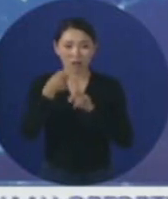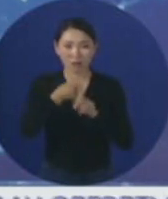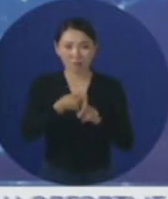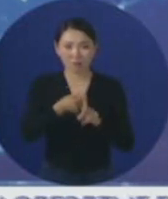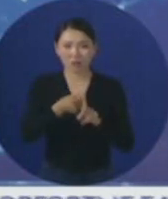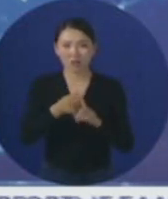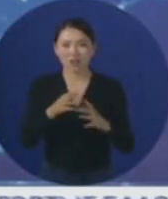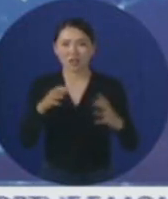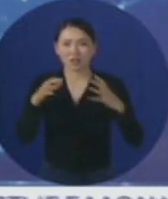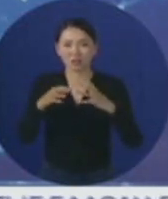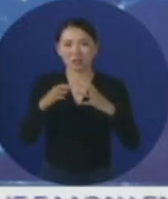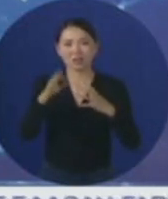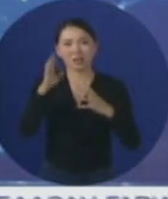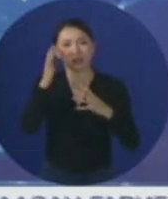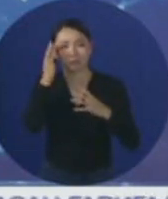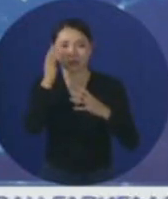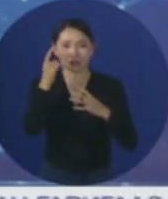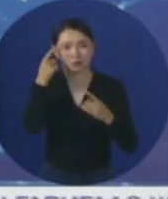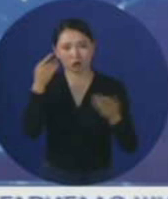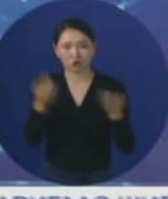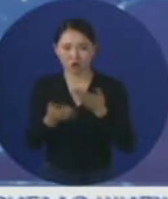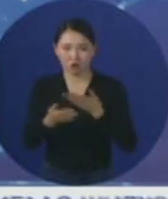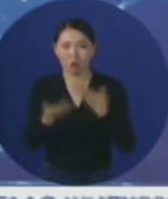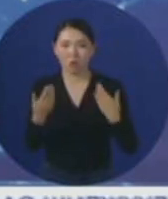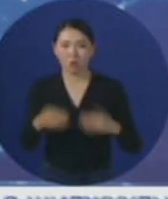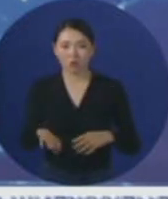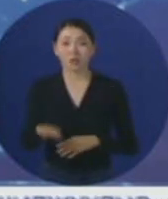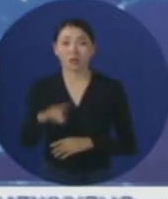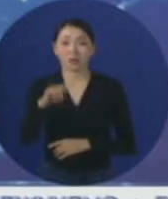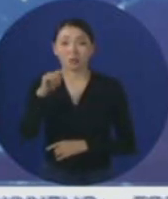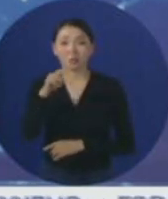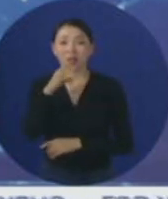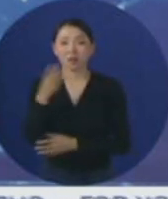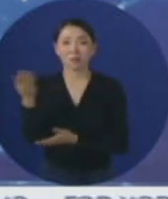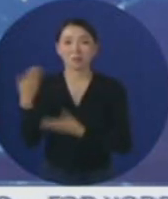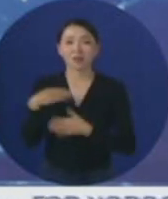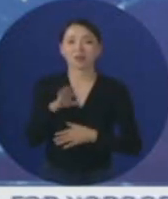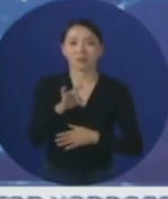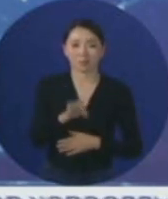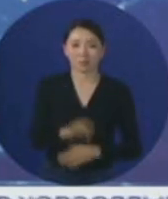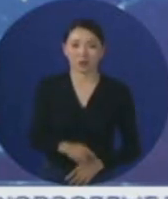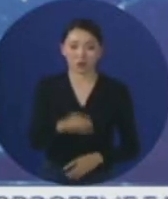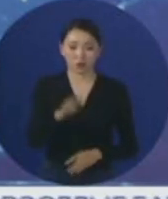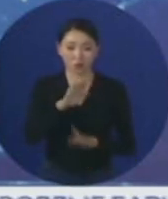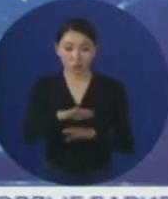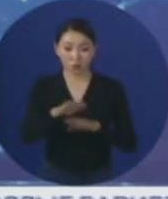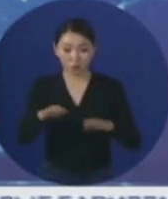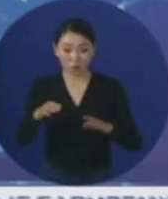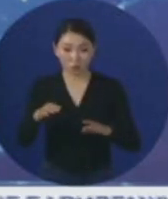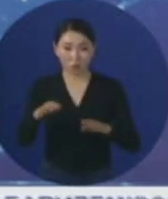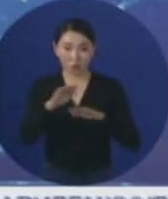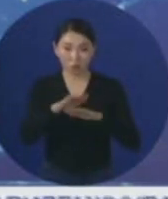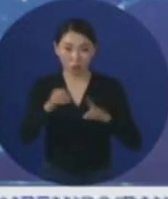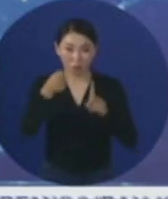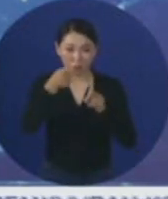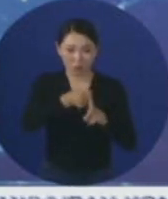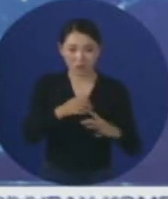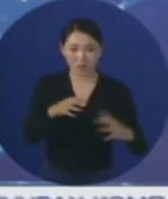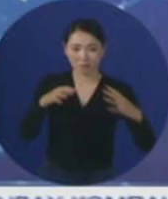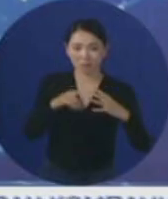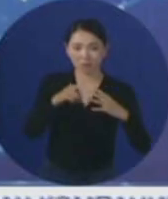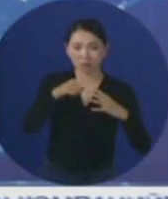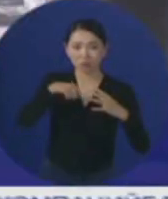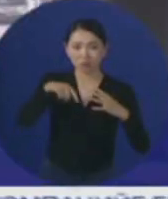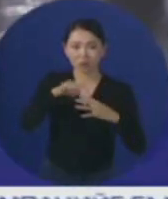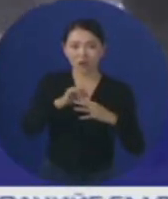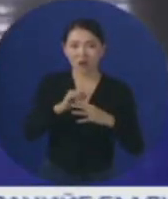сэдвээр санал бодлоо солилцлаа. Албаныхны өгч байгаа мэдээллээр хүүхдийн эсрэг хүчирхийллийг хамгийн ойрын хүн үлддэг